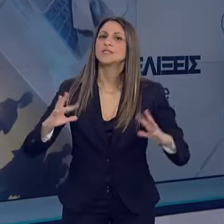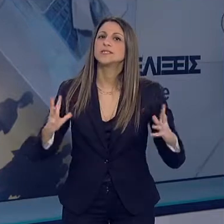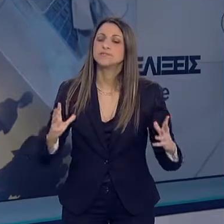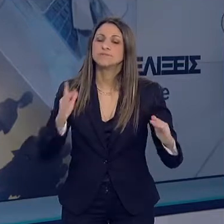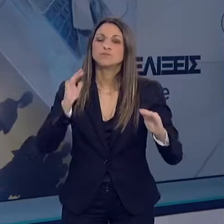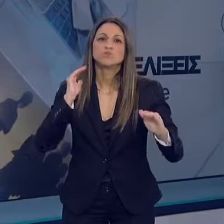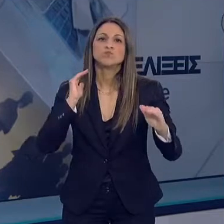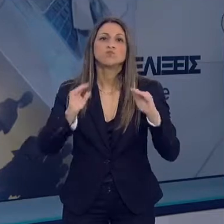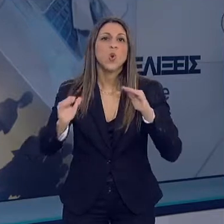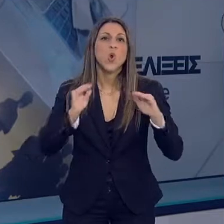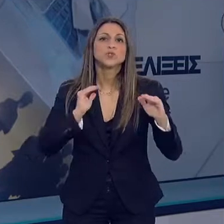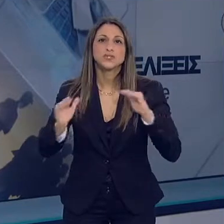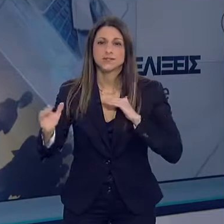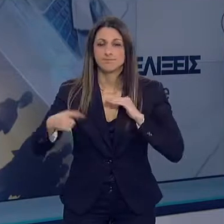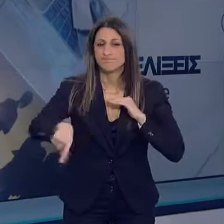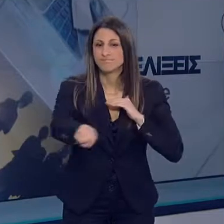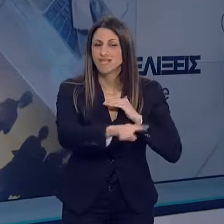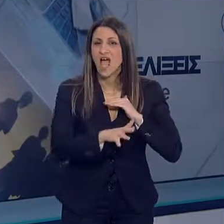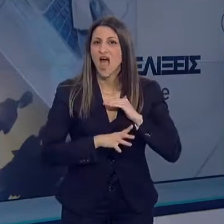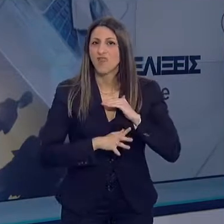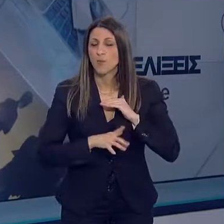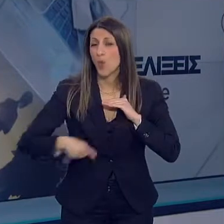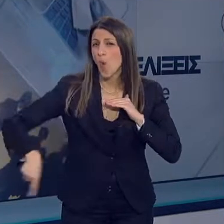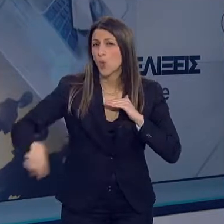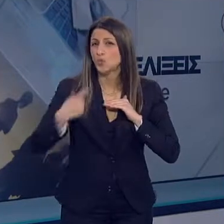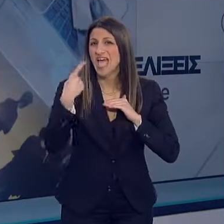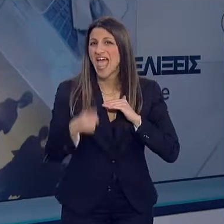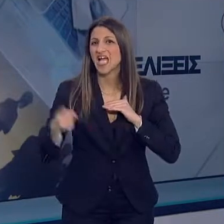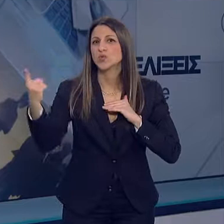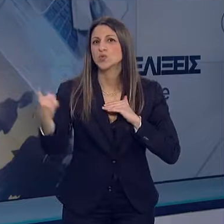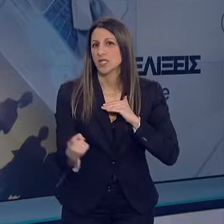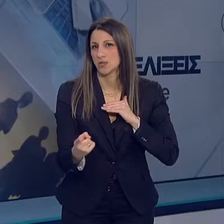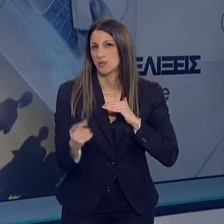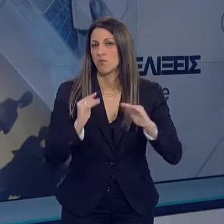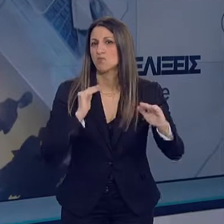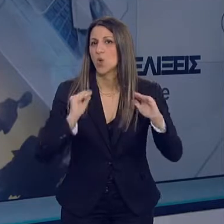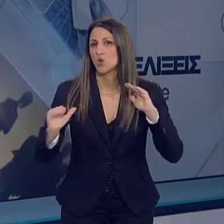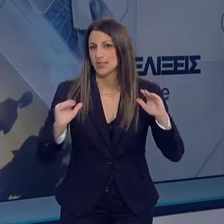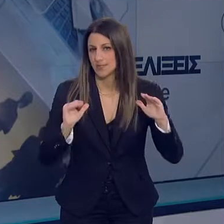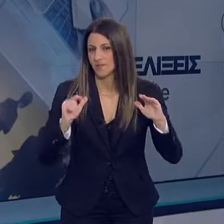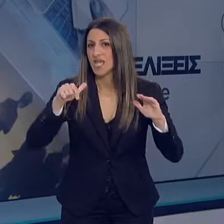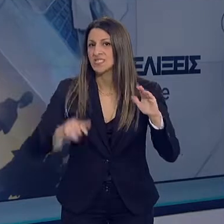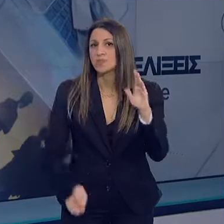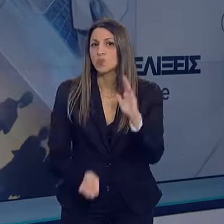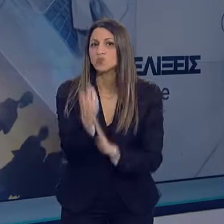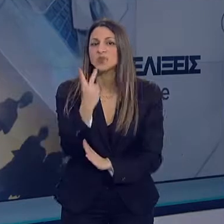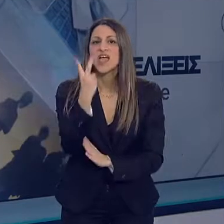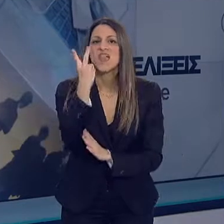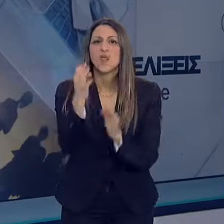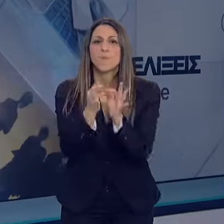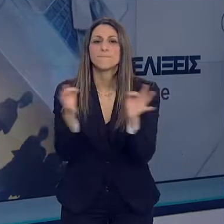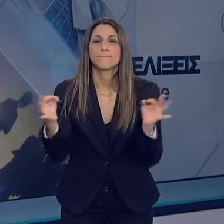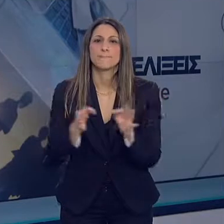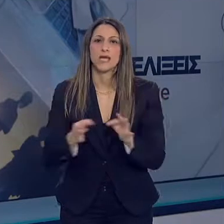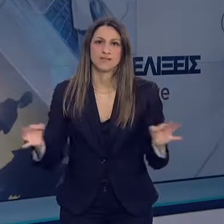διαφυλάξουμε το μέχρι σήμερα αποτέλεσμα, είμαστε υποχρεωμένοι να ανακοινώσουμε δύο επιπλέον μέτρα. Μέτρα που ουσιαστικά απαντούν στην πρόθεση